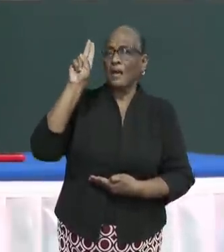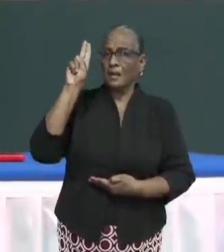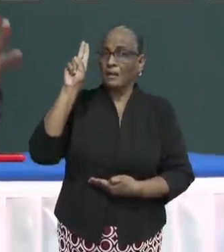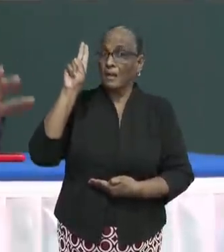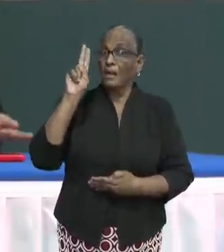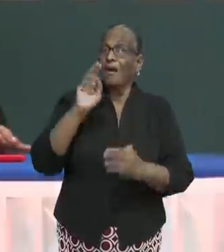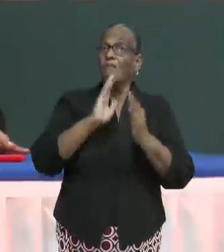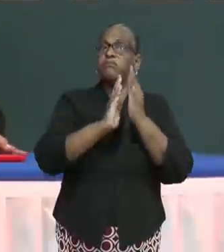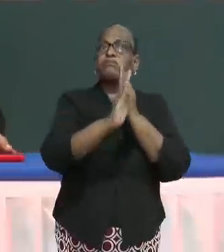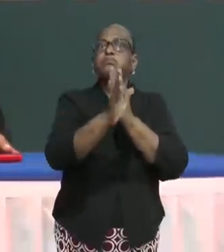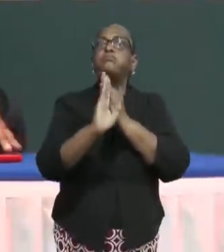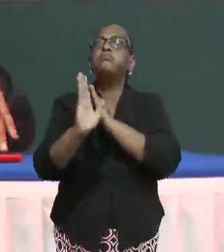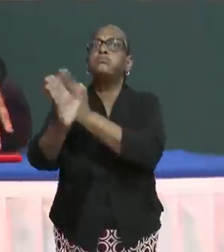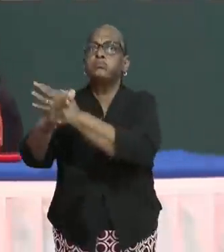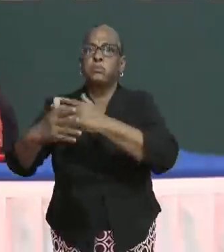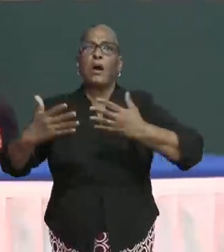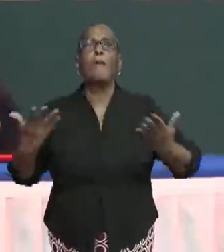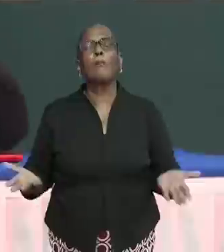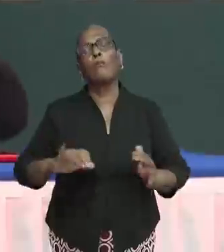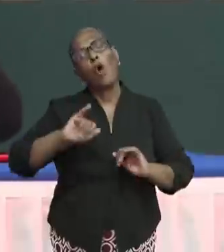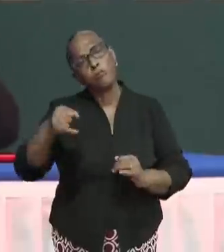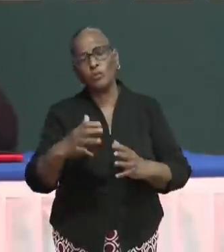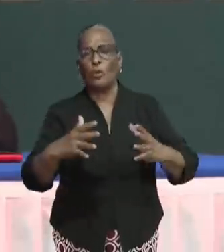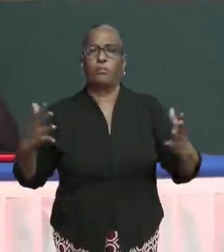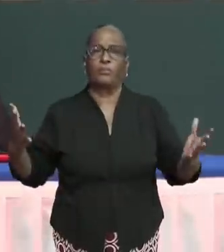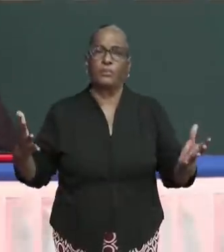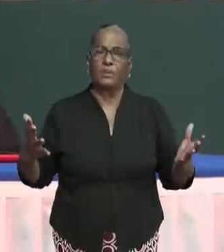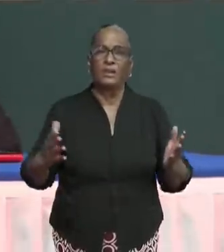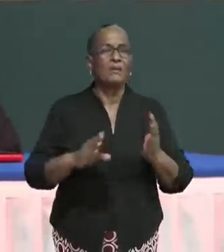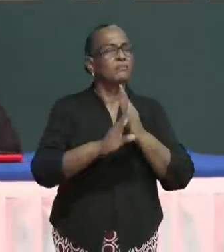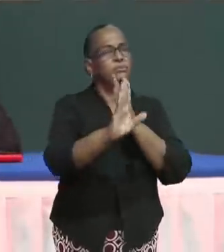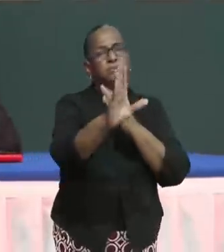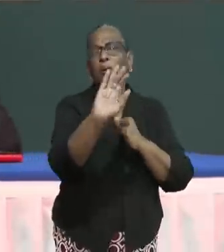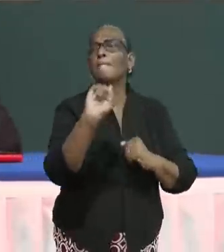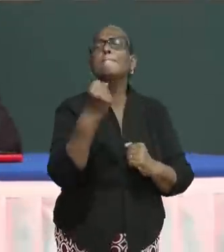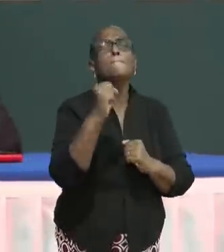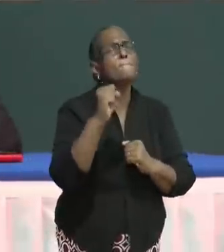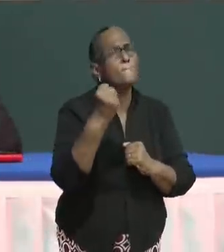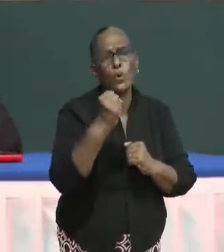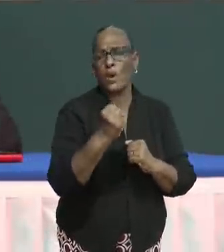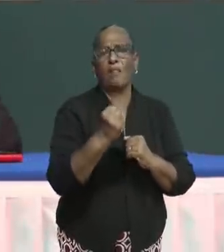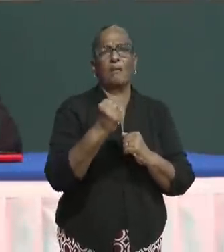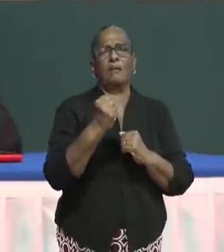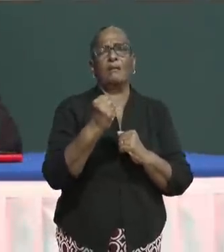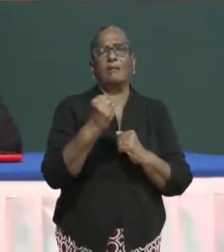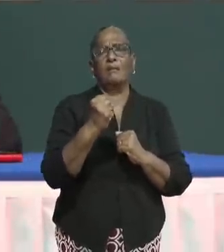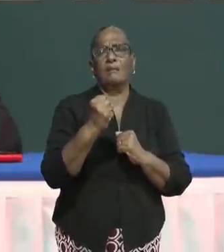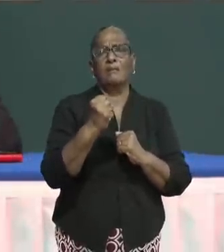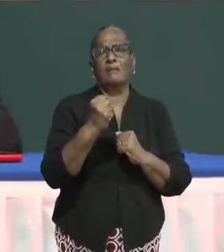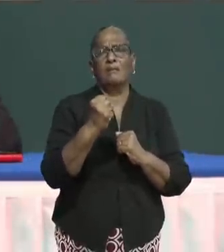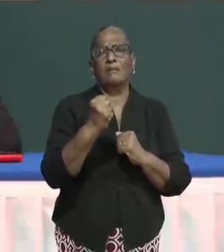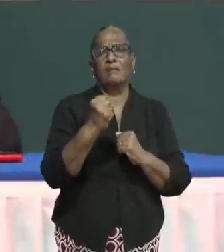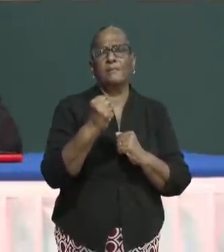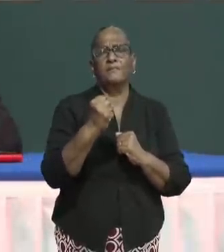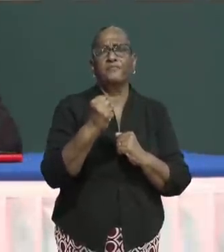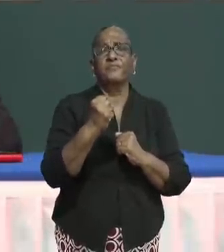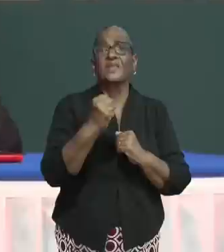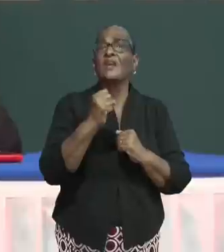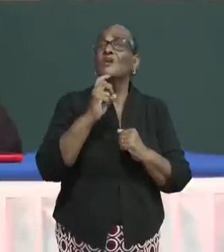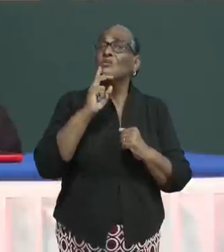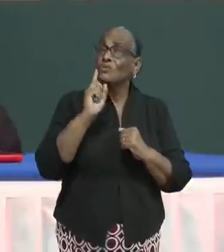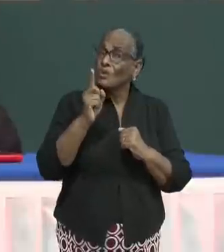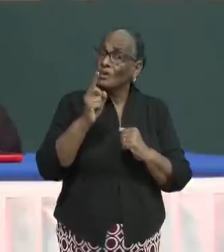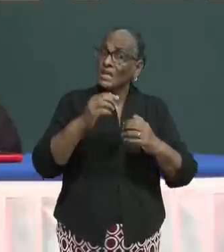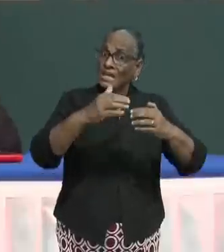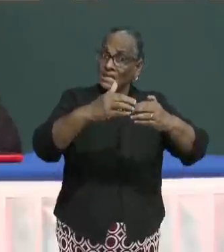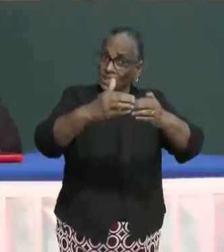biggie rai bakka en usabi dat kom me kwa rai ade moeilik dus evide in